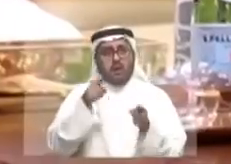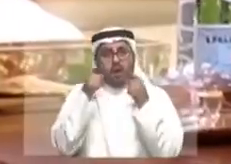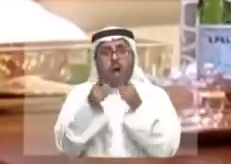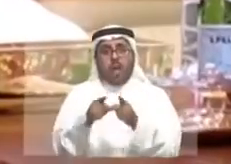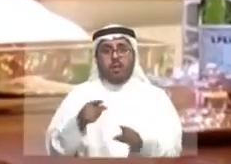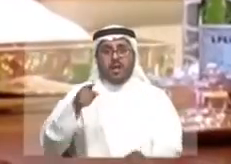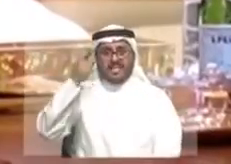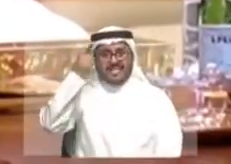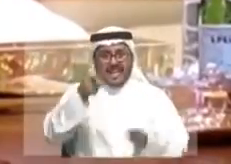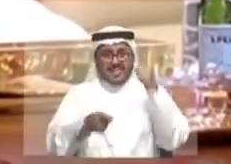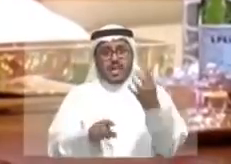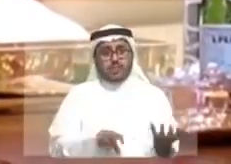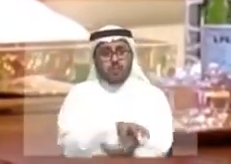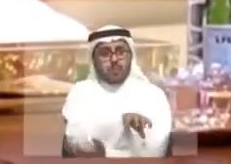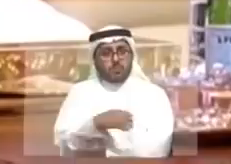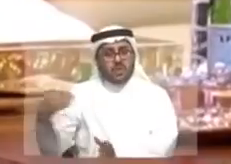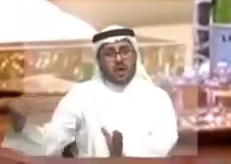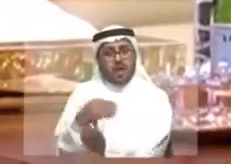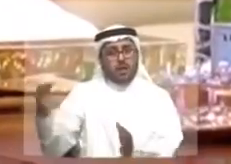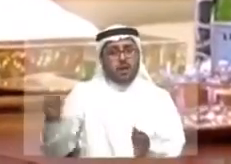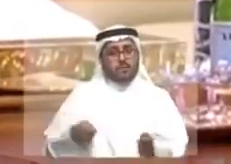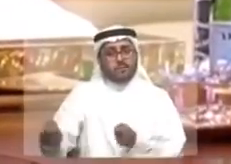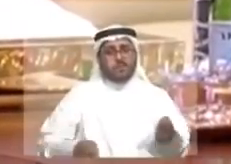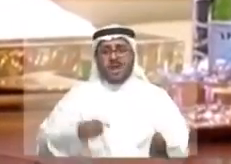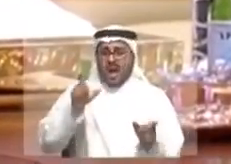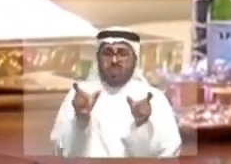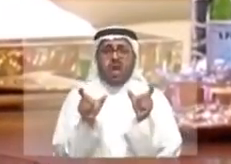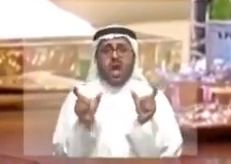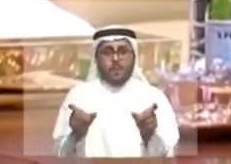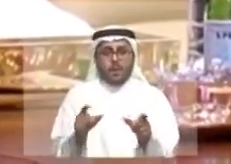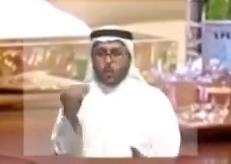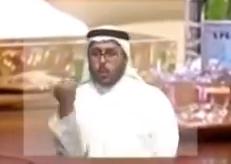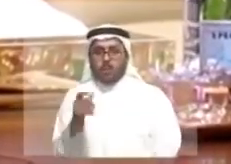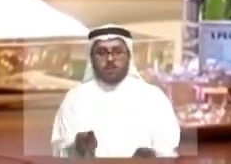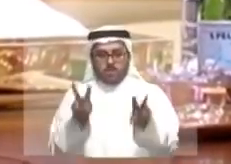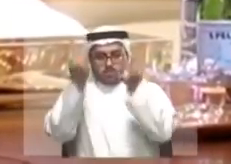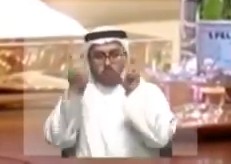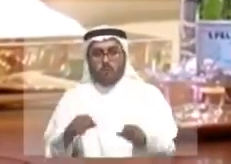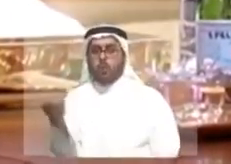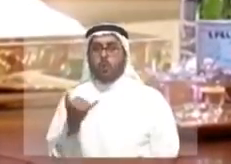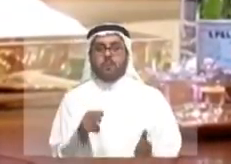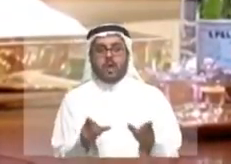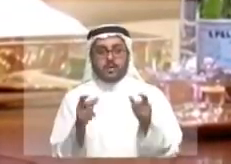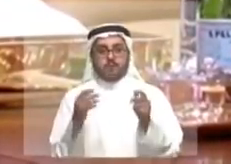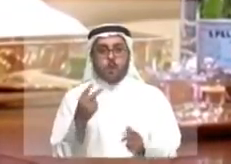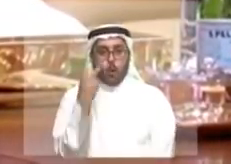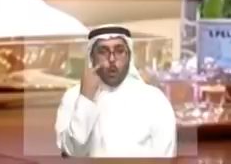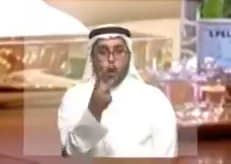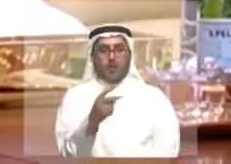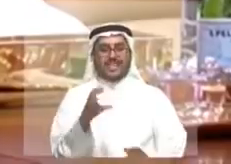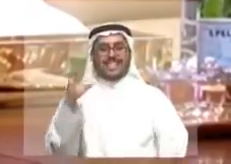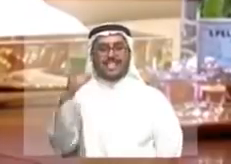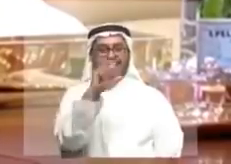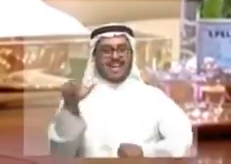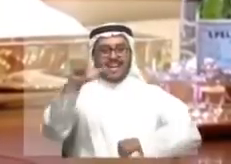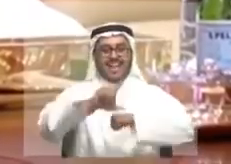تلك التهديدات تدعو الجميع لحوار حول أولويات الأمن القومي العربي، وتؤكد ضرورة دعم رؤية الرئيس محمود عباس